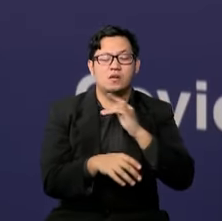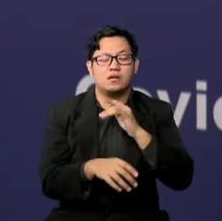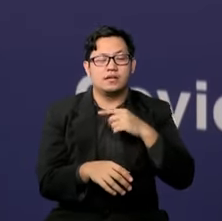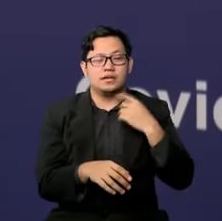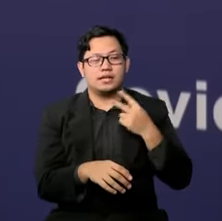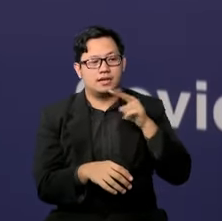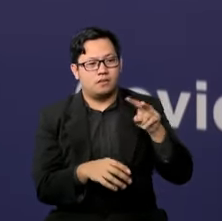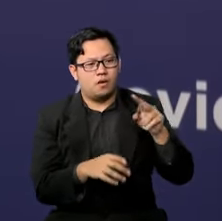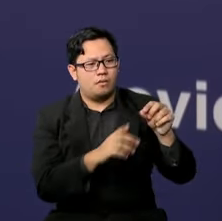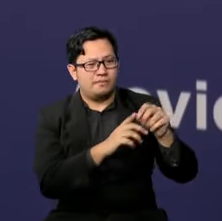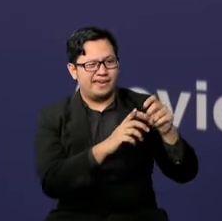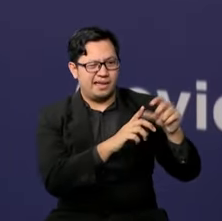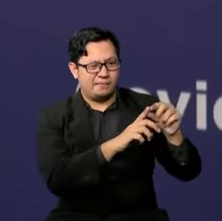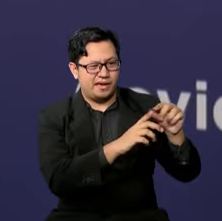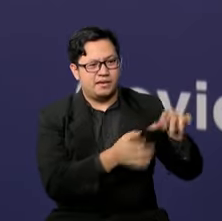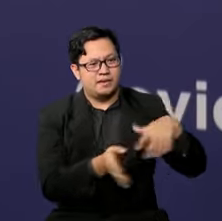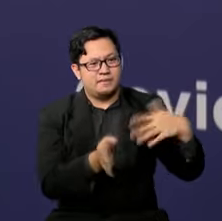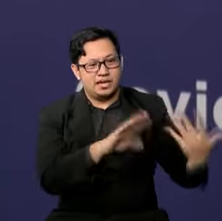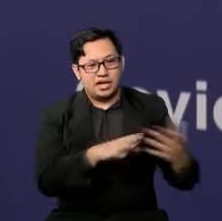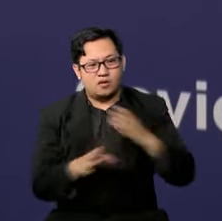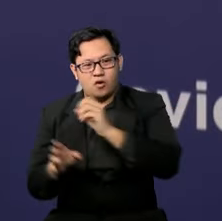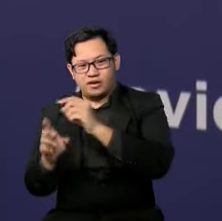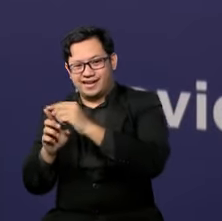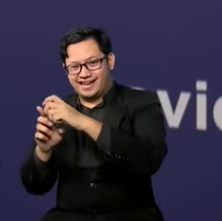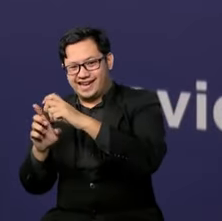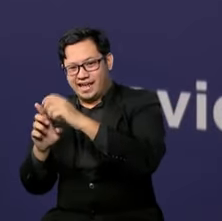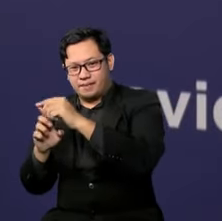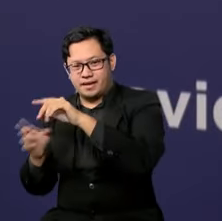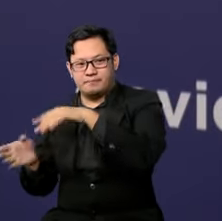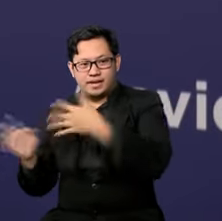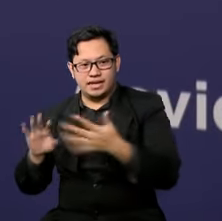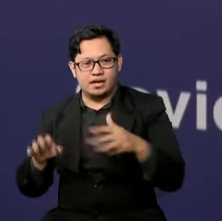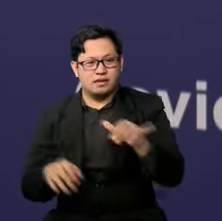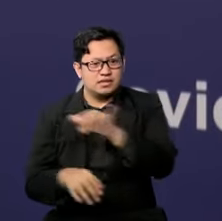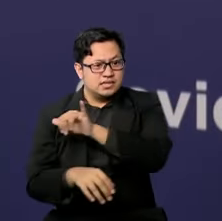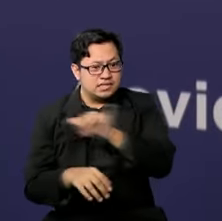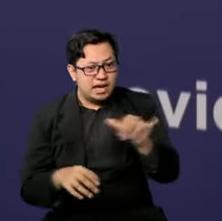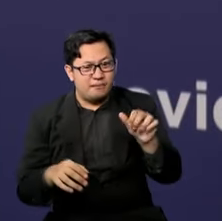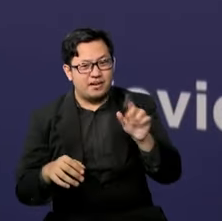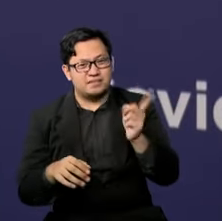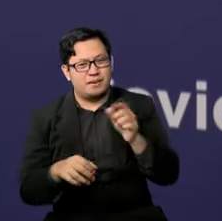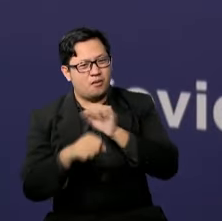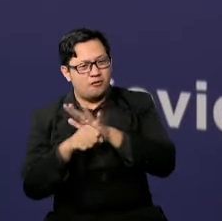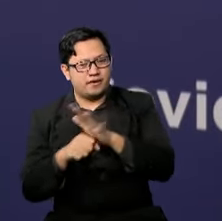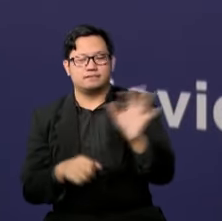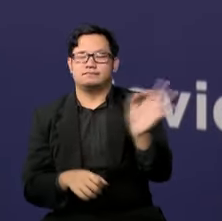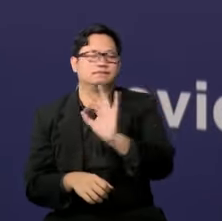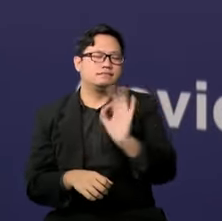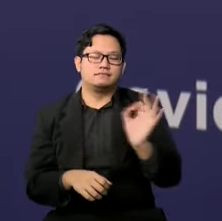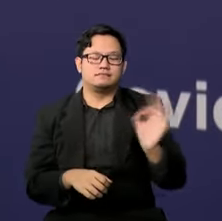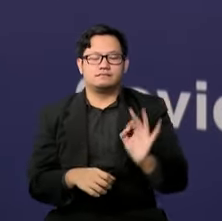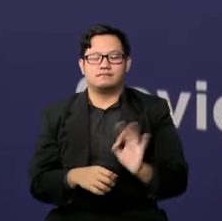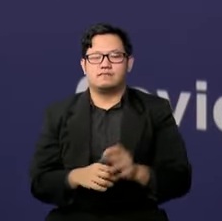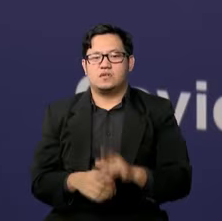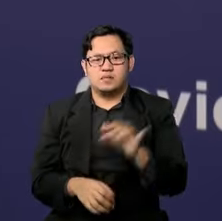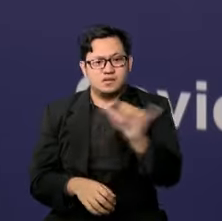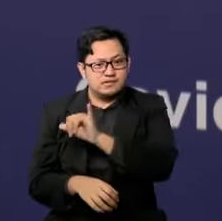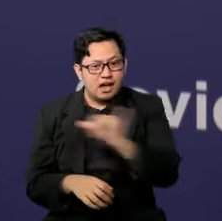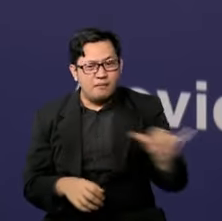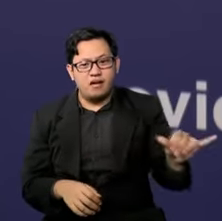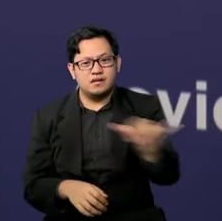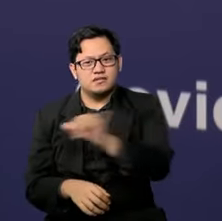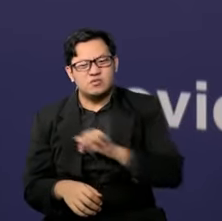mengatakan orang odp dan Phillip yang meninggal adalah karena konfirm ya sama dengan Khofifah dengan coffee Tentu saja tidak bisa langsung serta merta disamakan